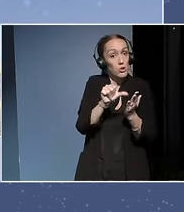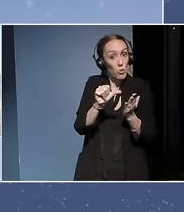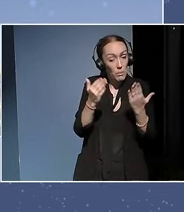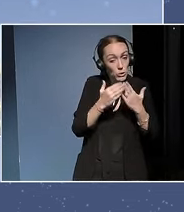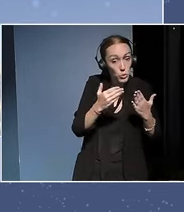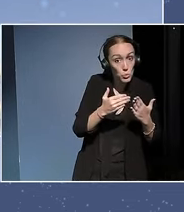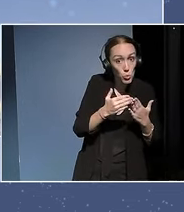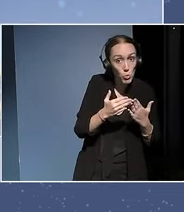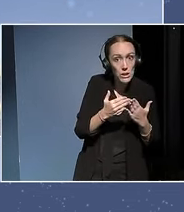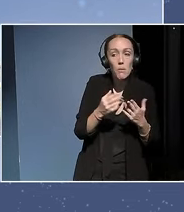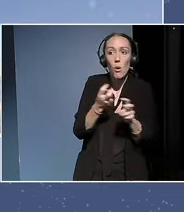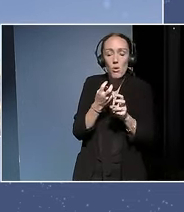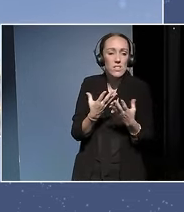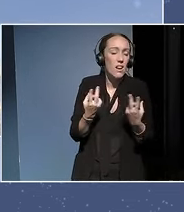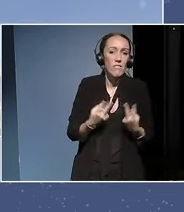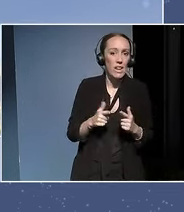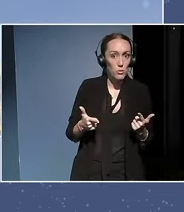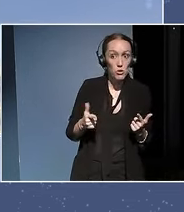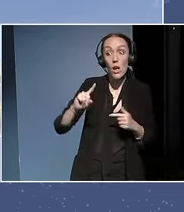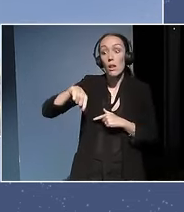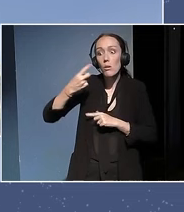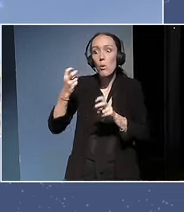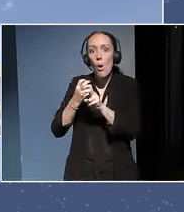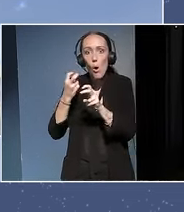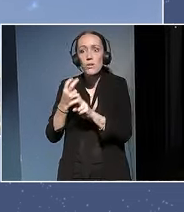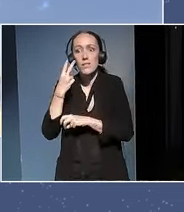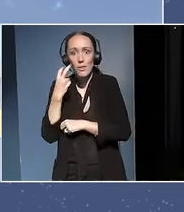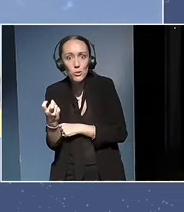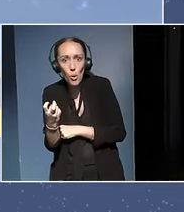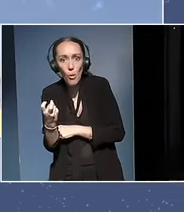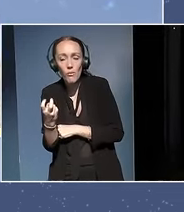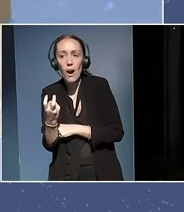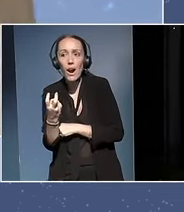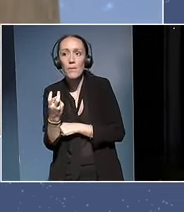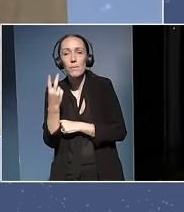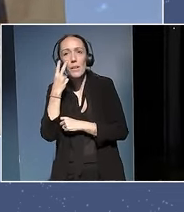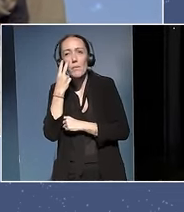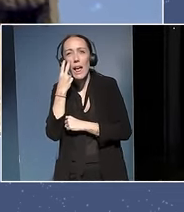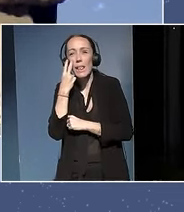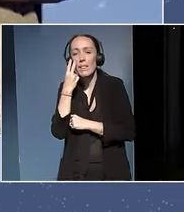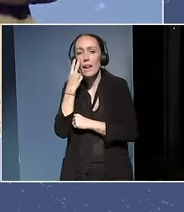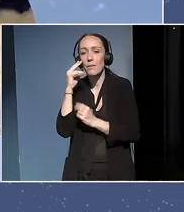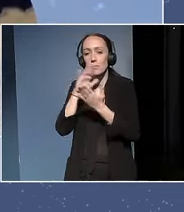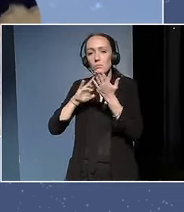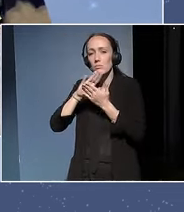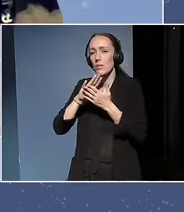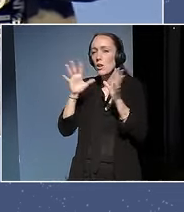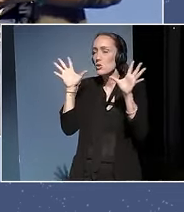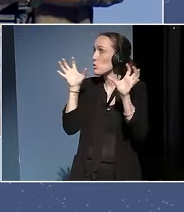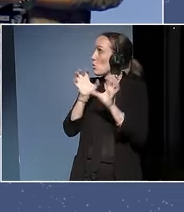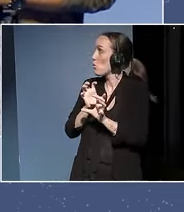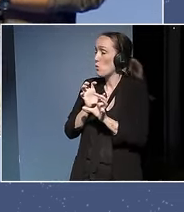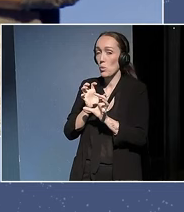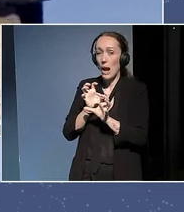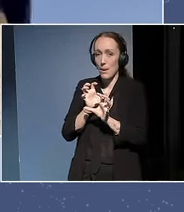ossa Ma trovando questi tipi di Ossa si è visto che la parte più scura in realtà è la